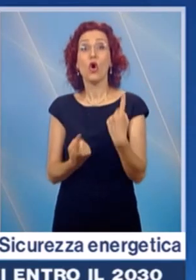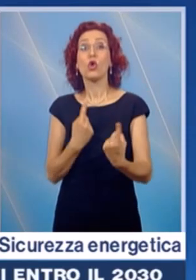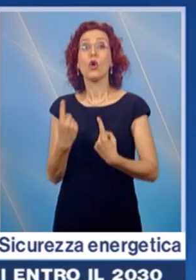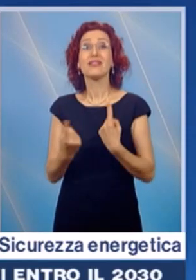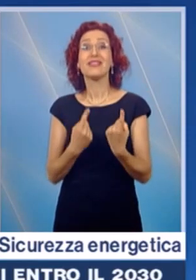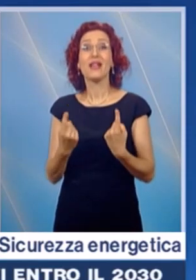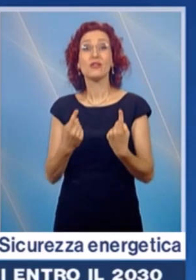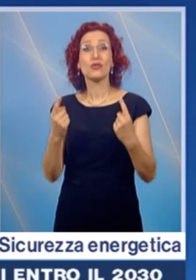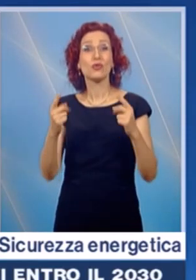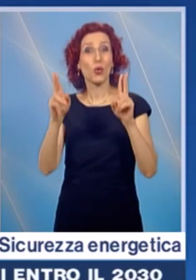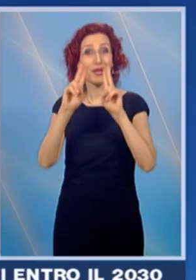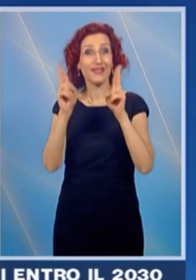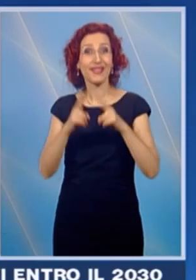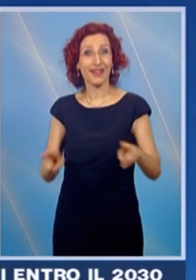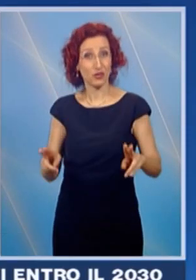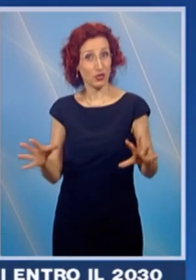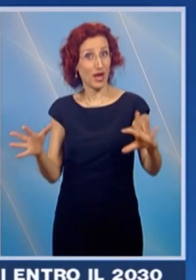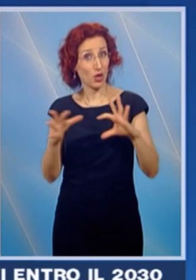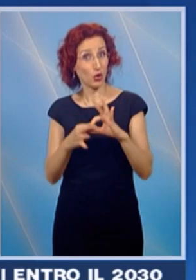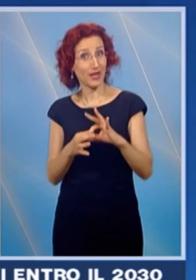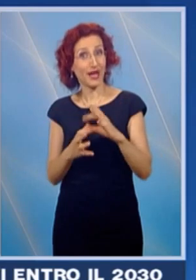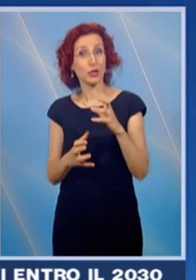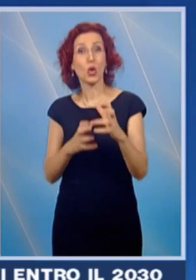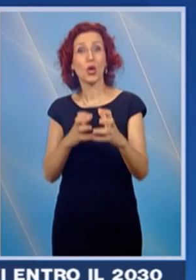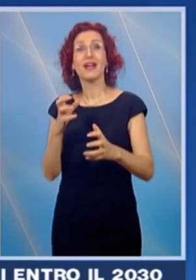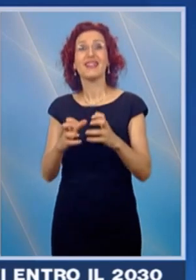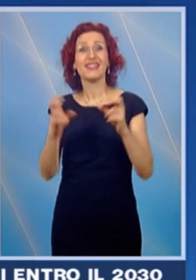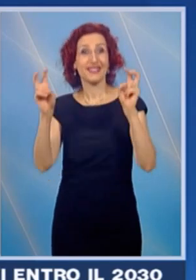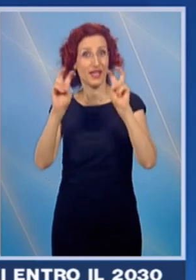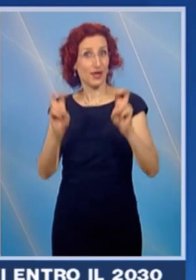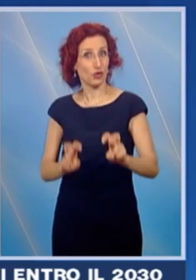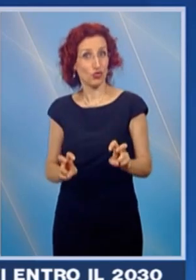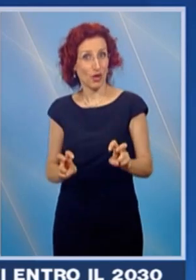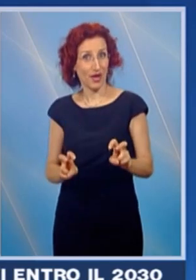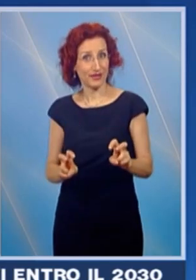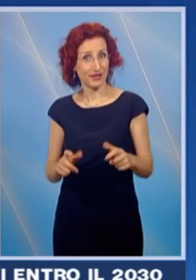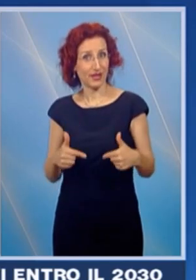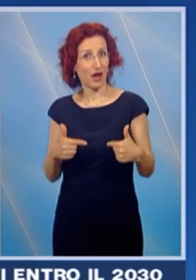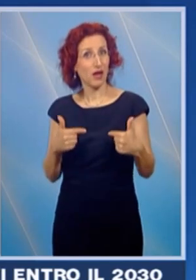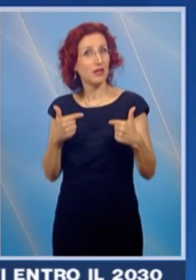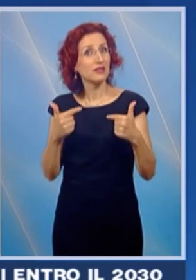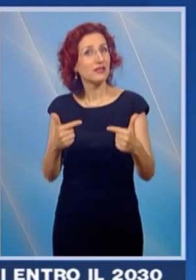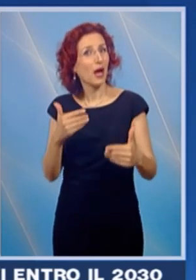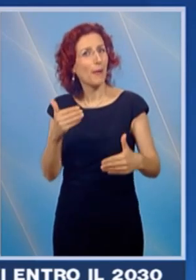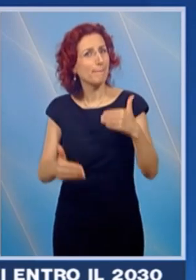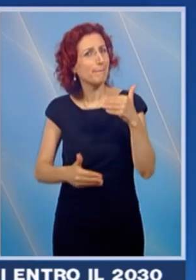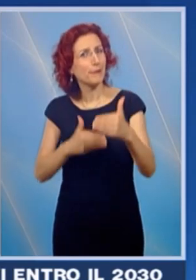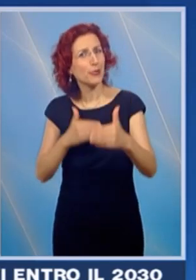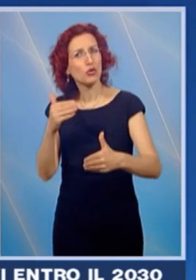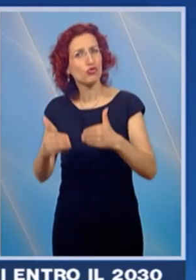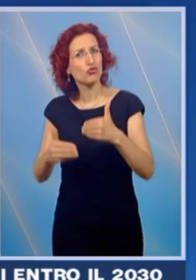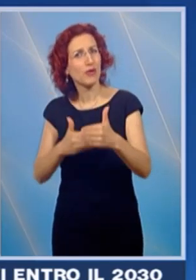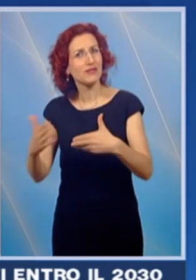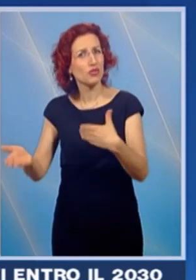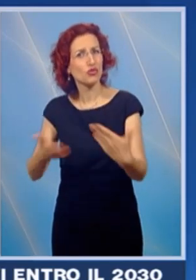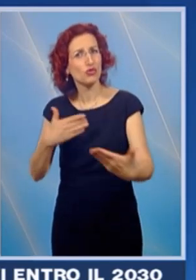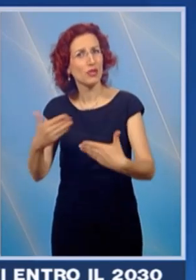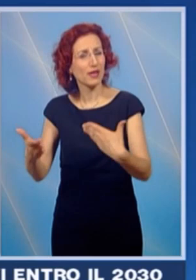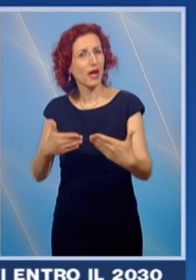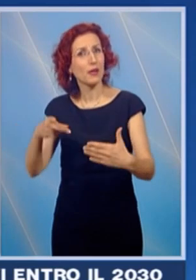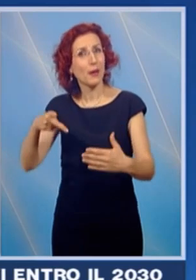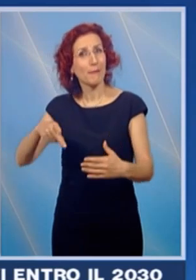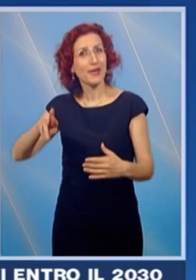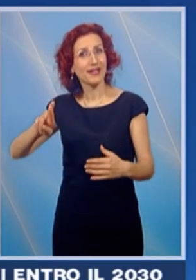internazionale dettato dalla crisi energetica, che ha accelerato i processi di transizione, il ruolo della Commissione PNRR-PNIEC